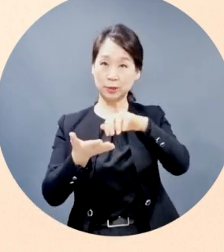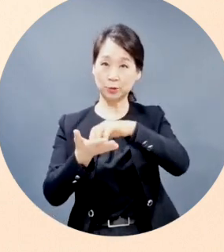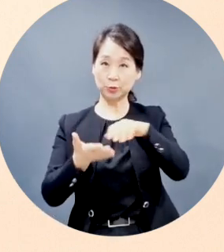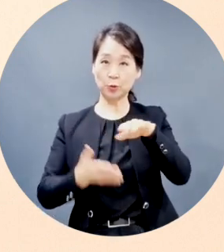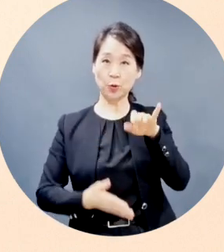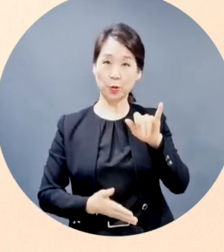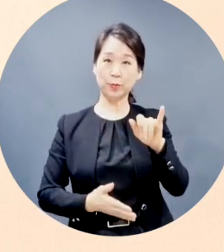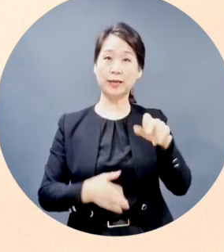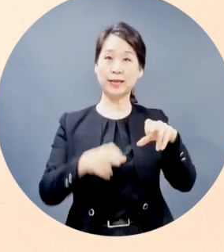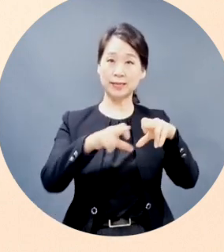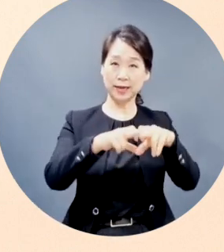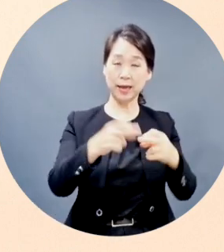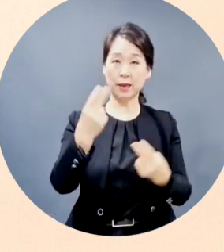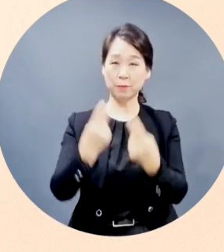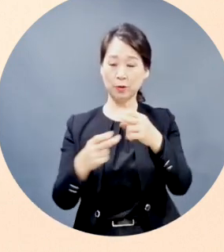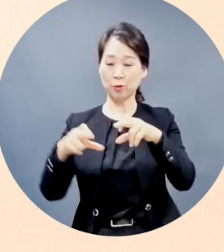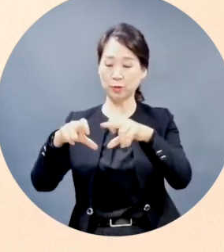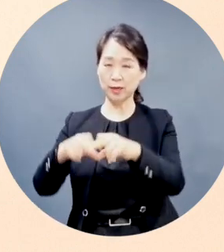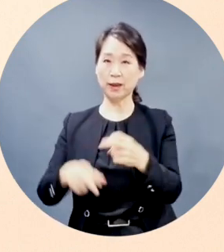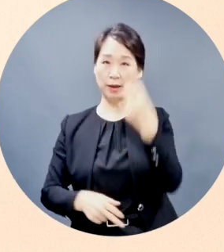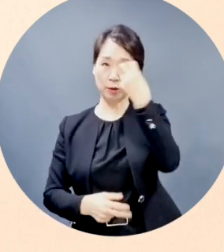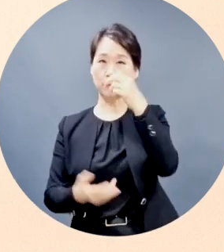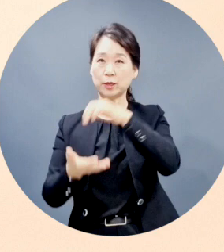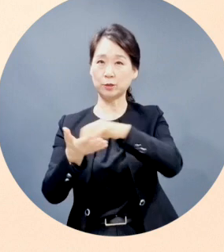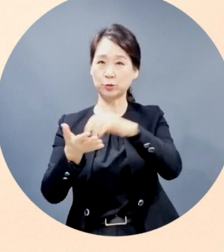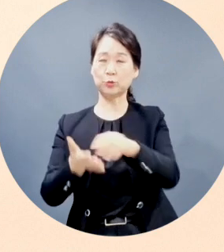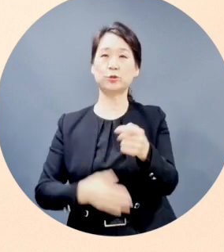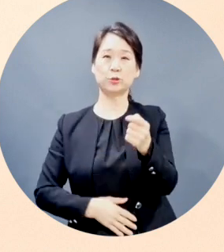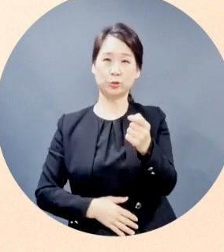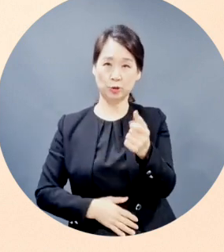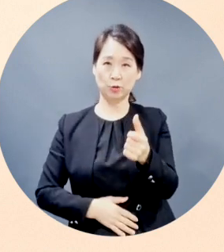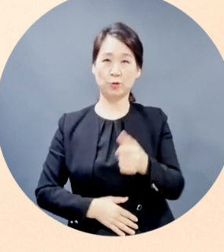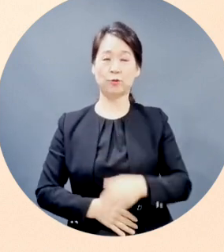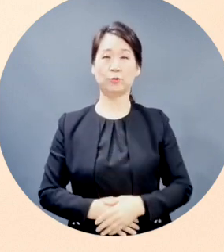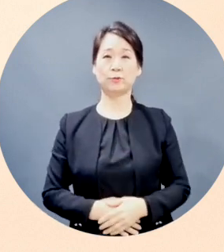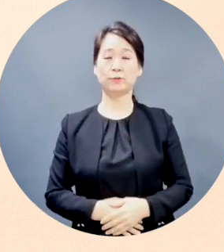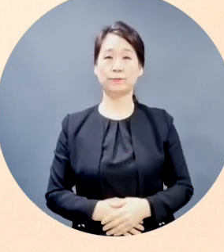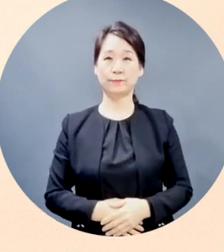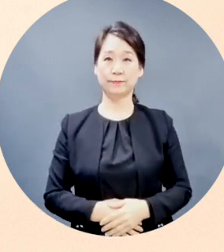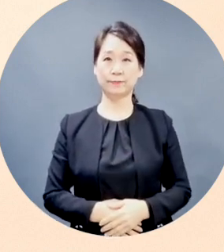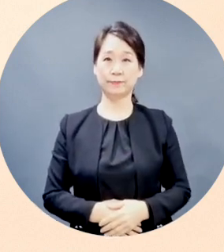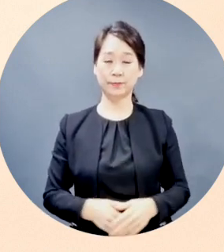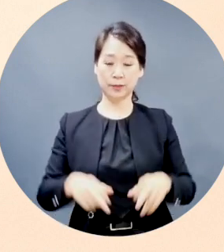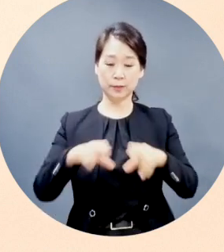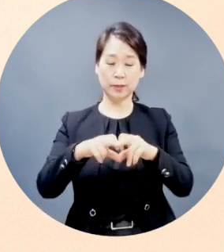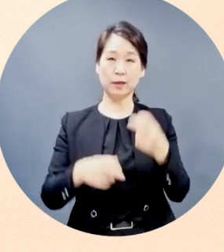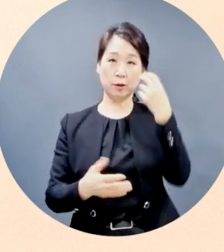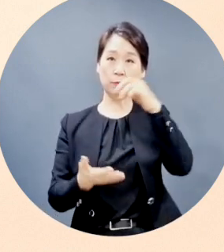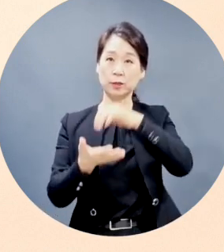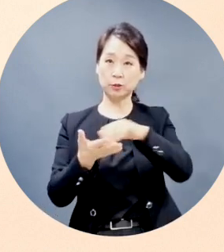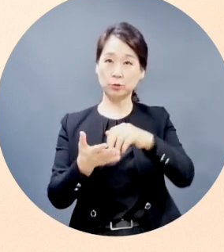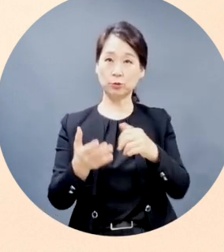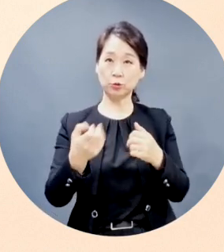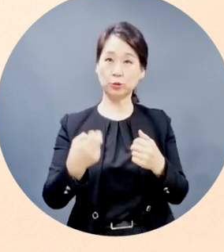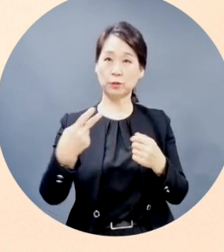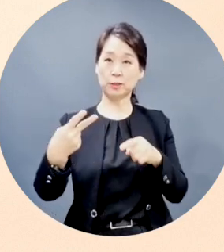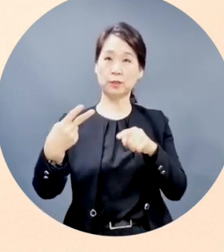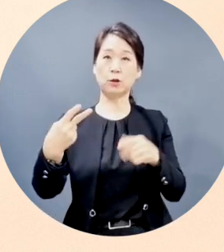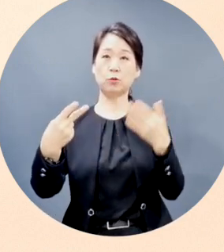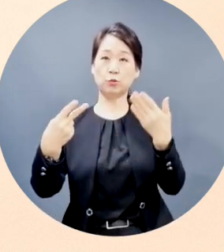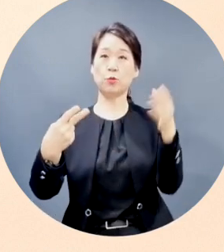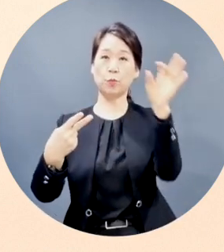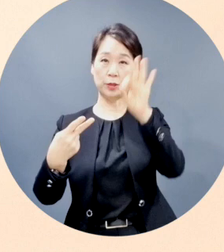살펴보면 비장애인보다 장애인의 수검률이 더 낮은 것으로 나타났습니다. 장애인의 수검률은